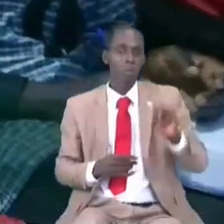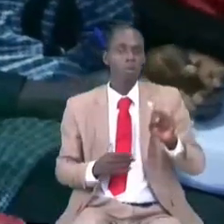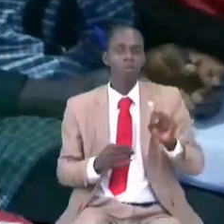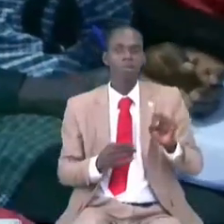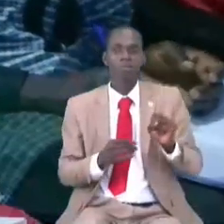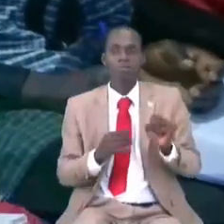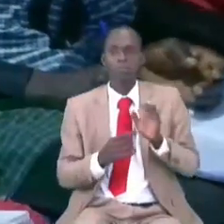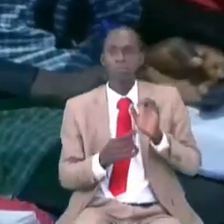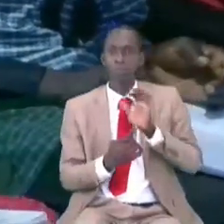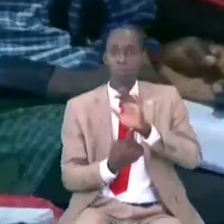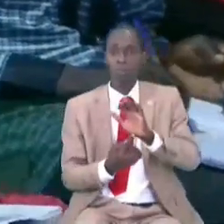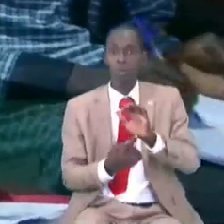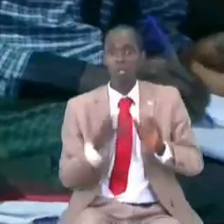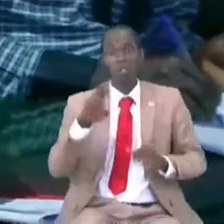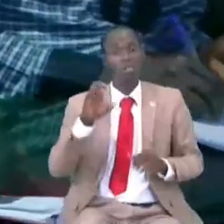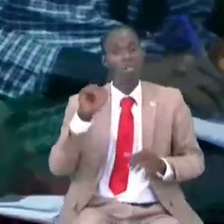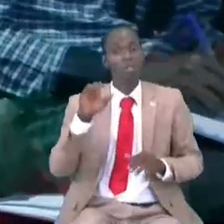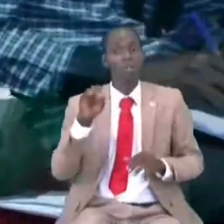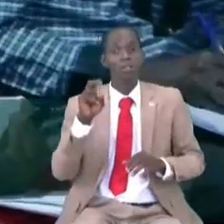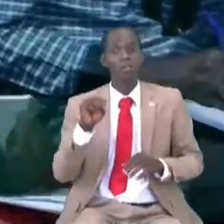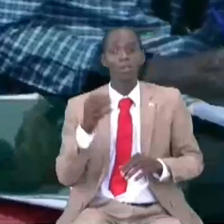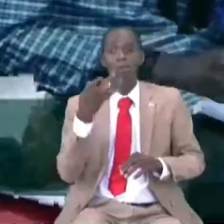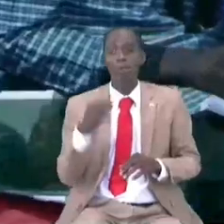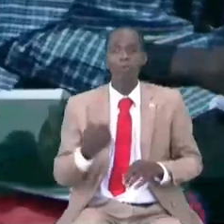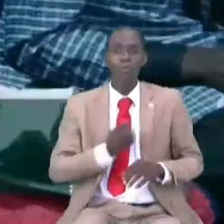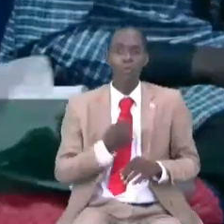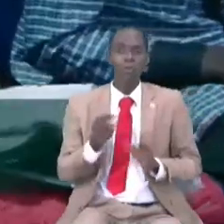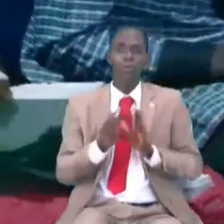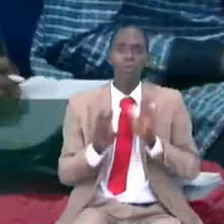verset 41. En Matthieu chapitre 12, verset